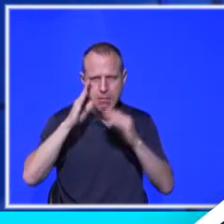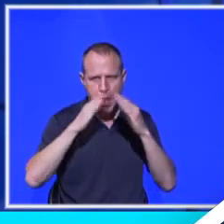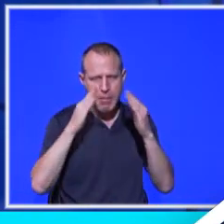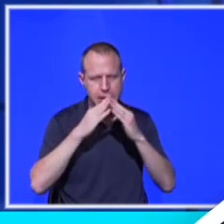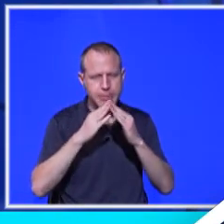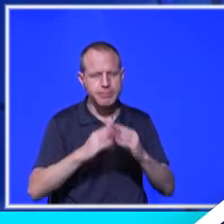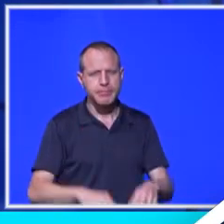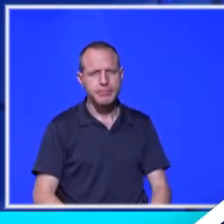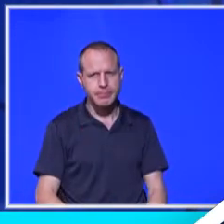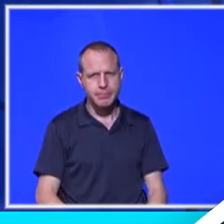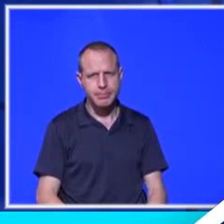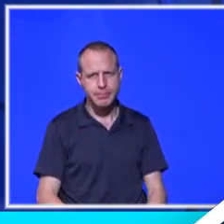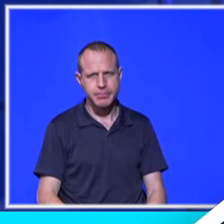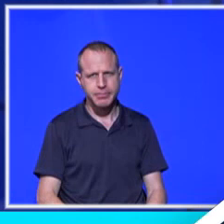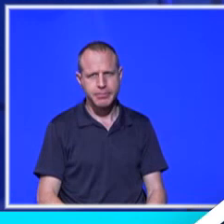היה...